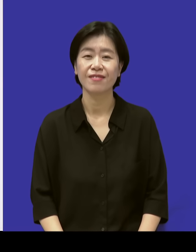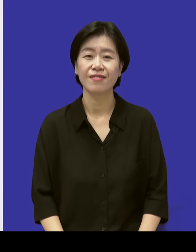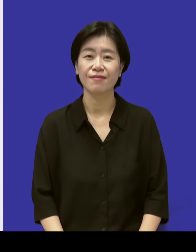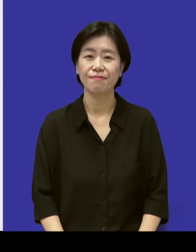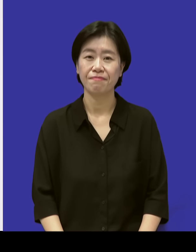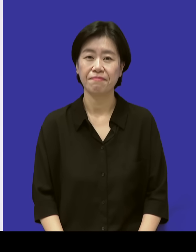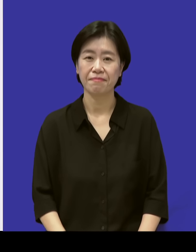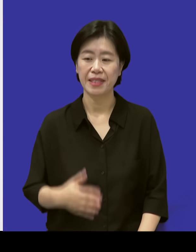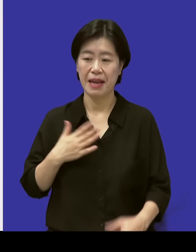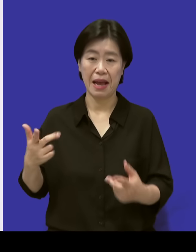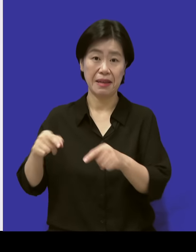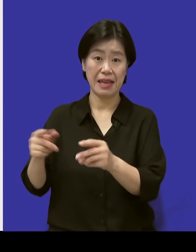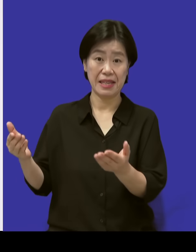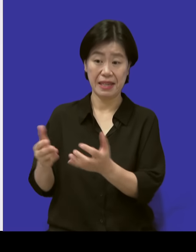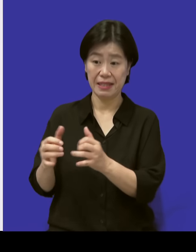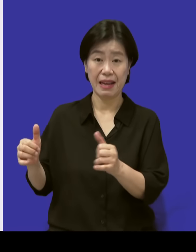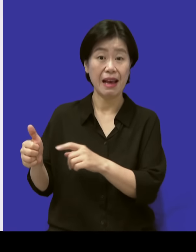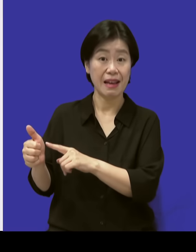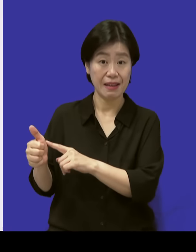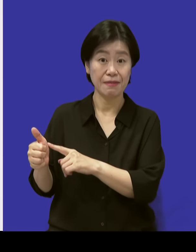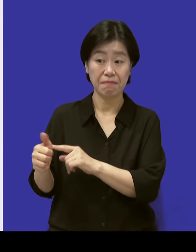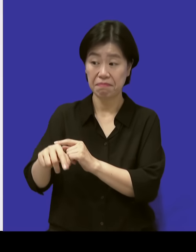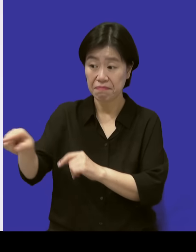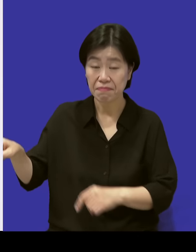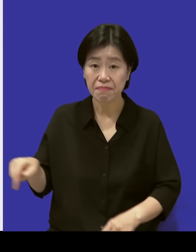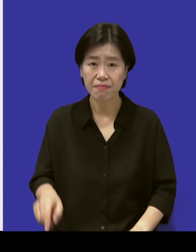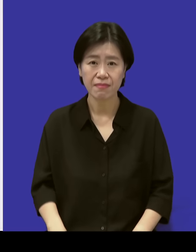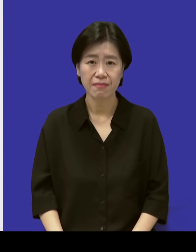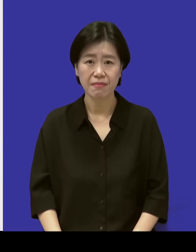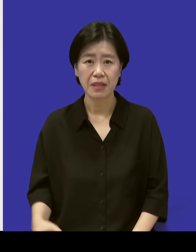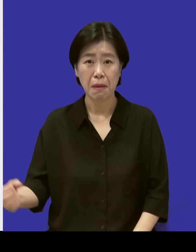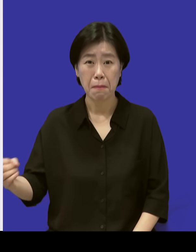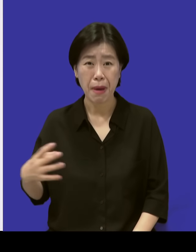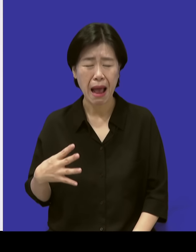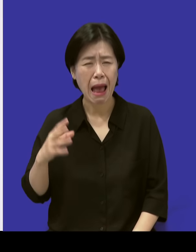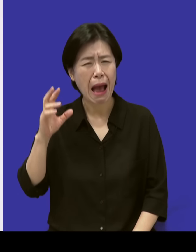직원들이 아, 괜히 나가서 깝치다가